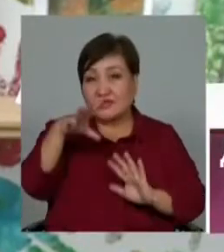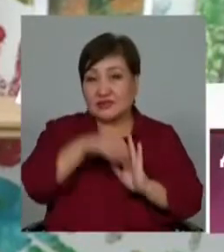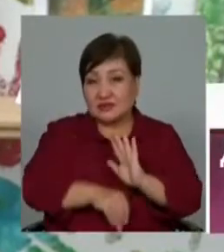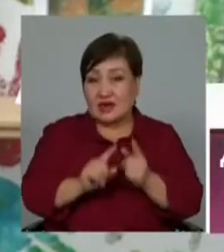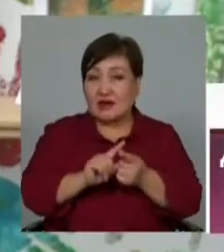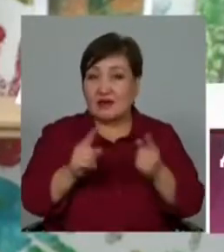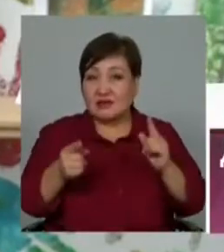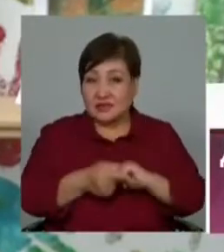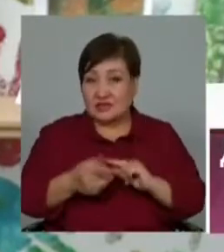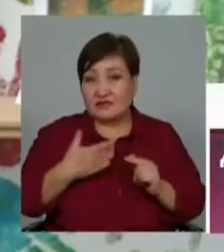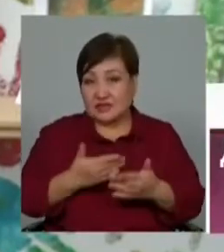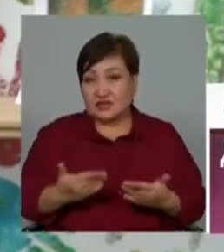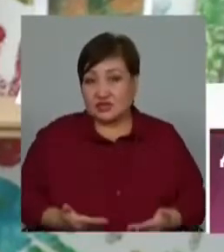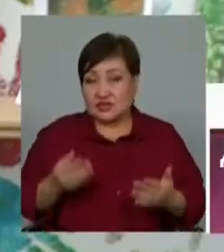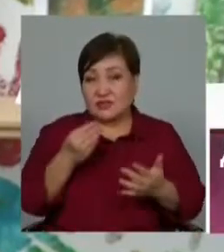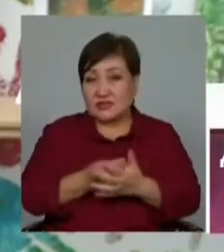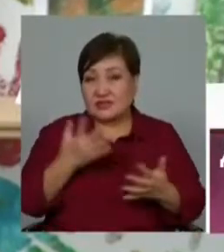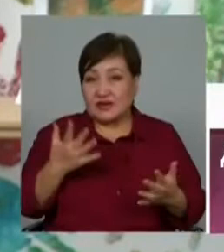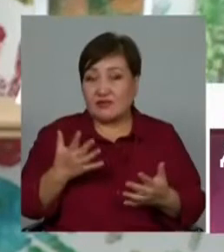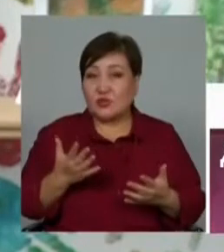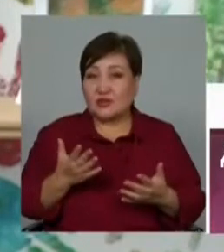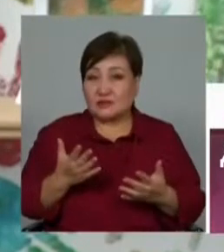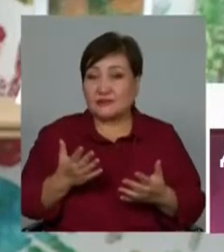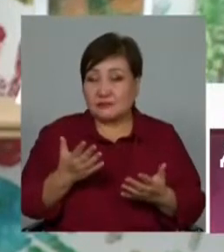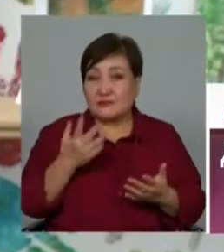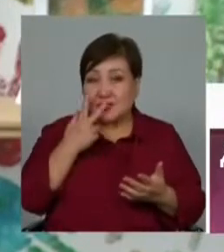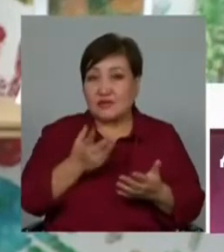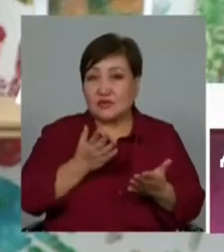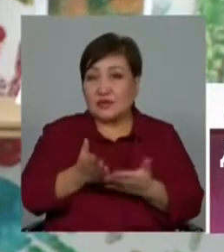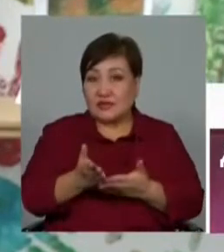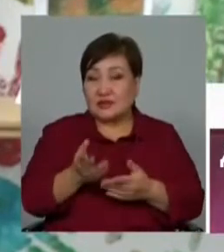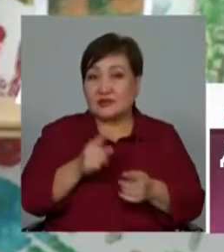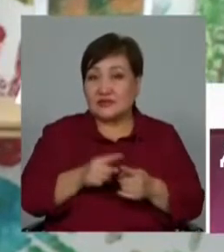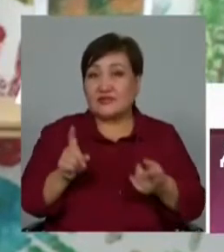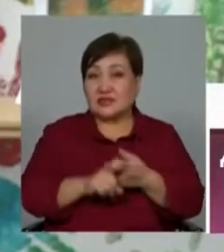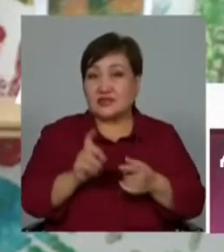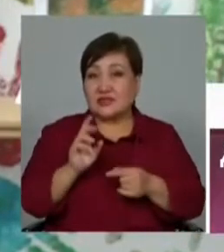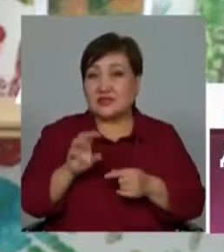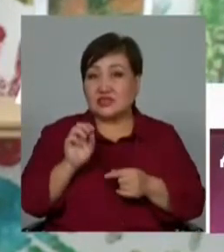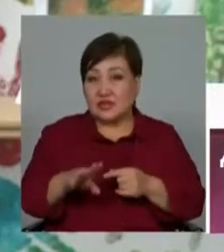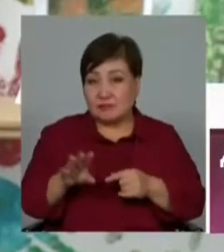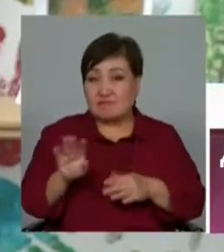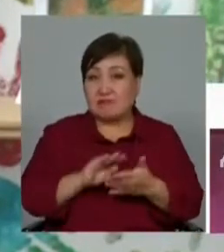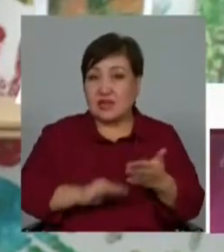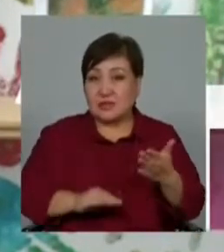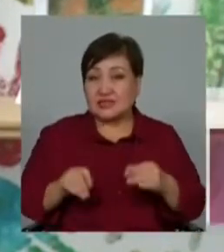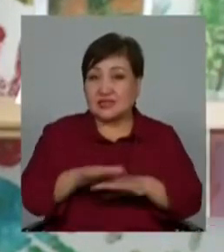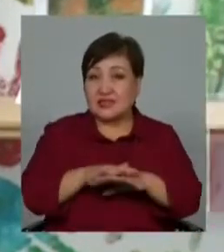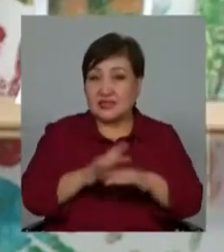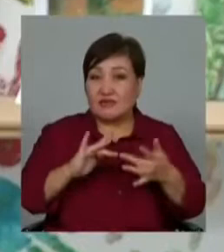нашей жизни приобретают цифровой характер. В связи с чем проведение переписи населения в онлайн-режиме,